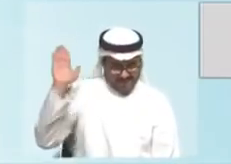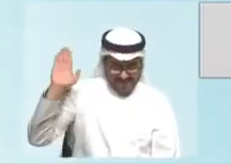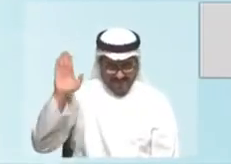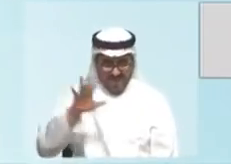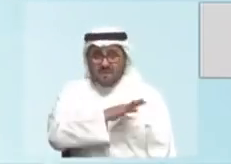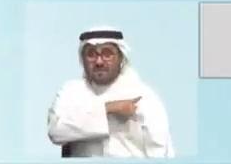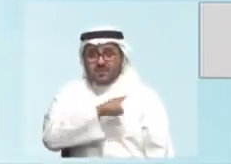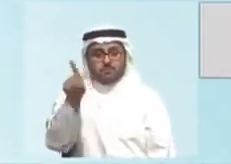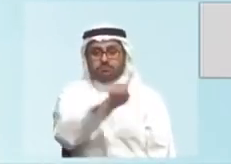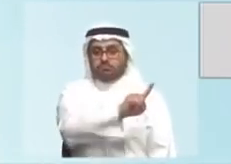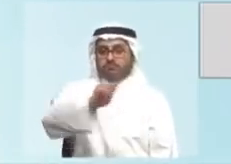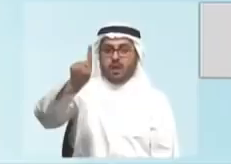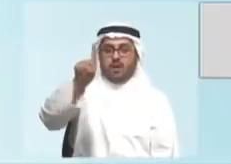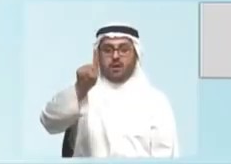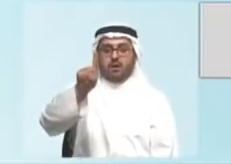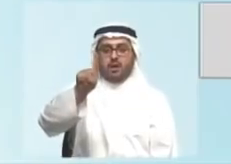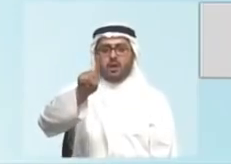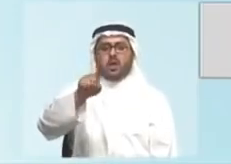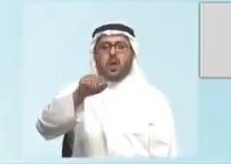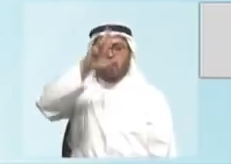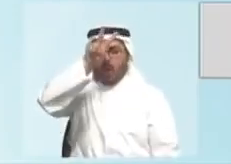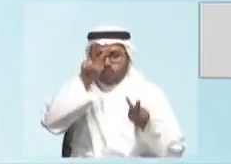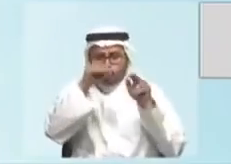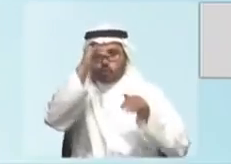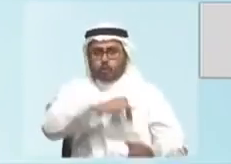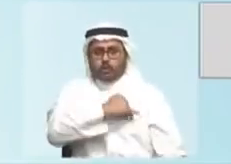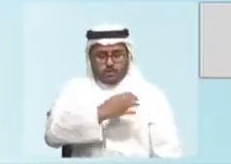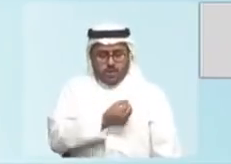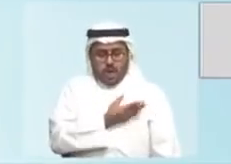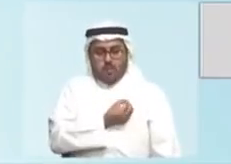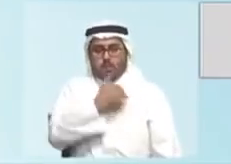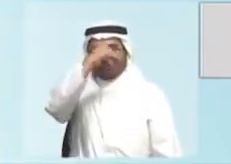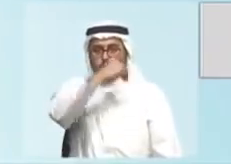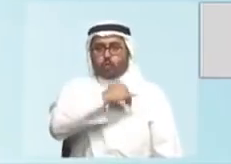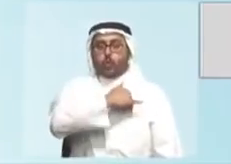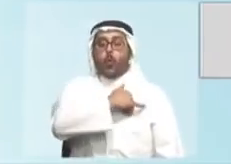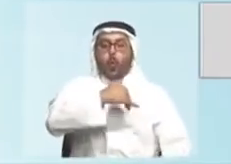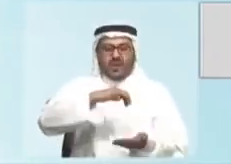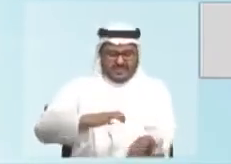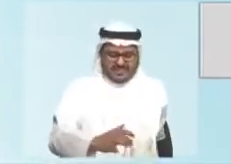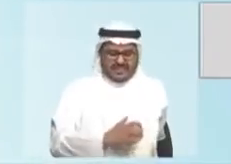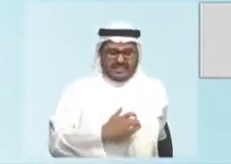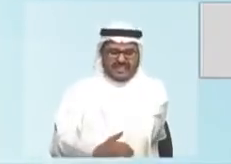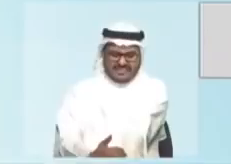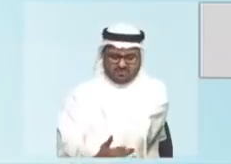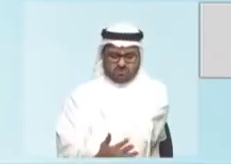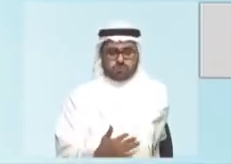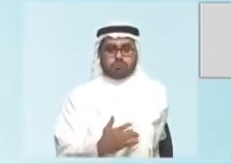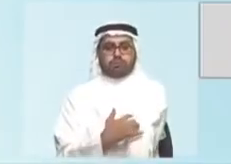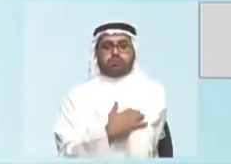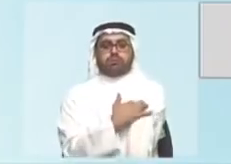القدس أن القدس في قلب الملك سلمان في الجينات من كل عربي